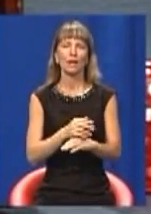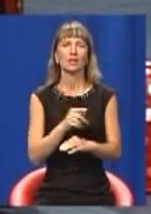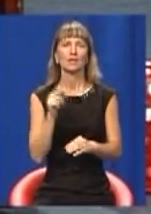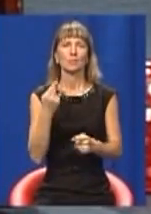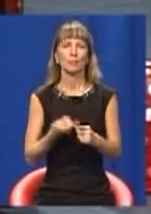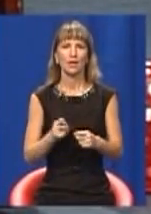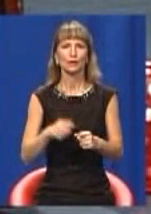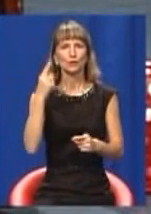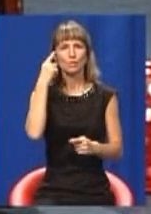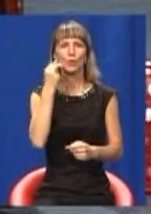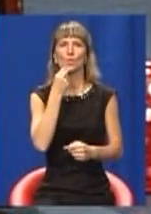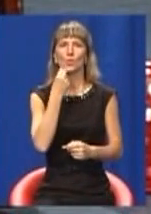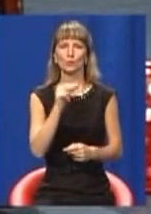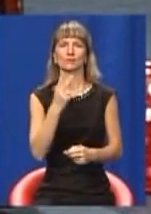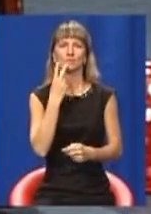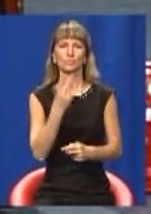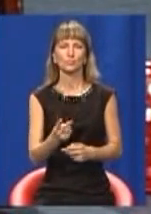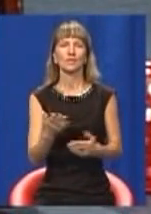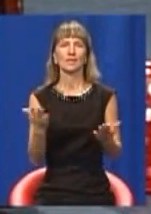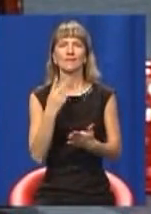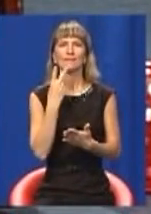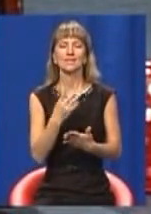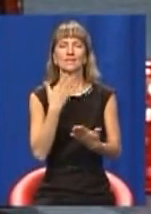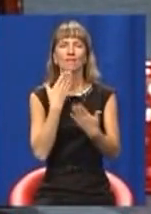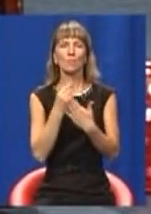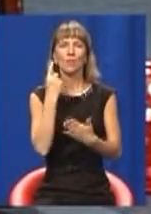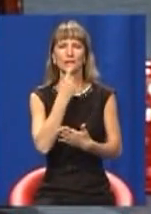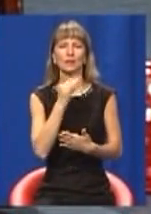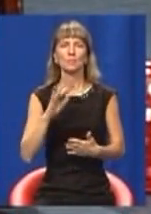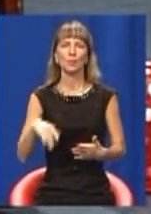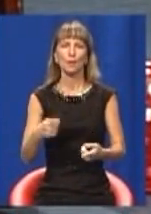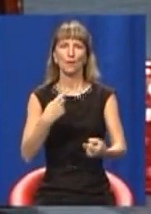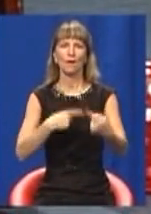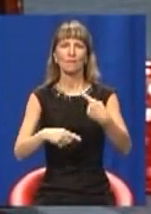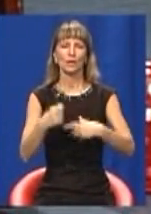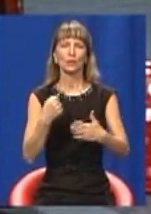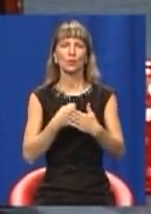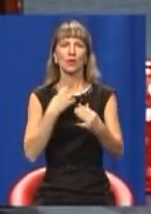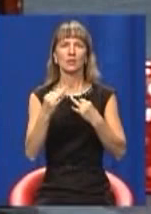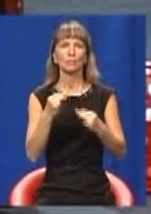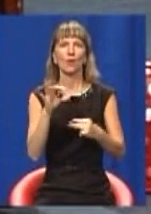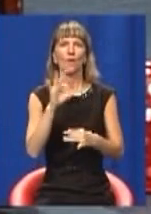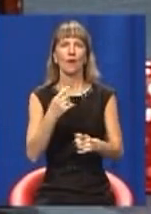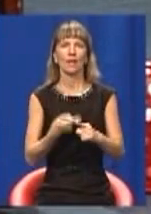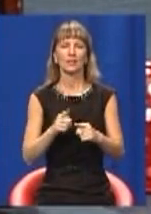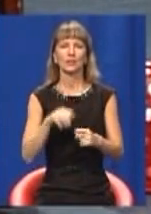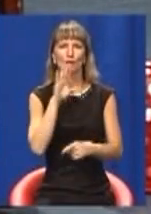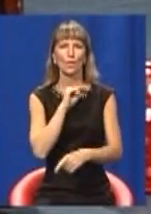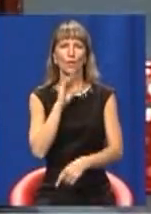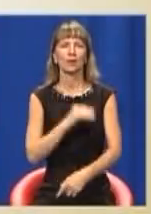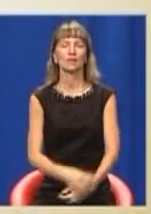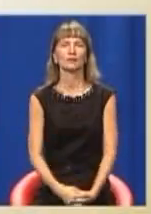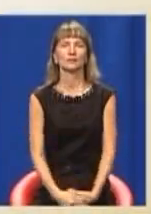думаю, що найкраще просто переглянути, як він виглядає на власні очі, і потім повернутися до розмови про цього цуцика.